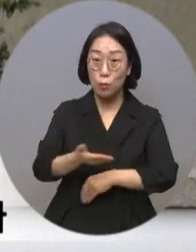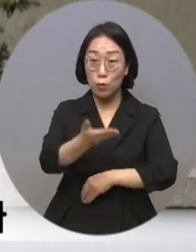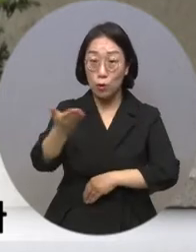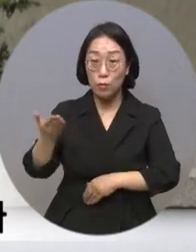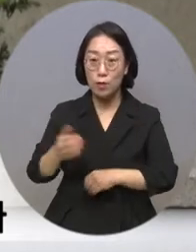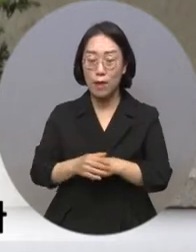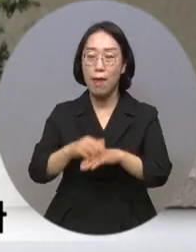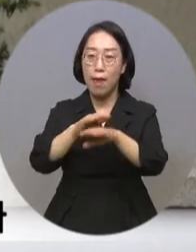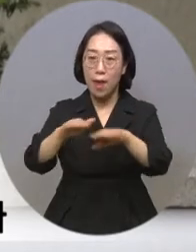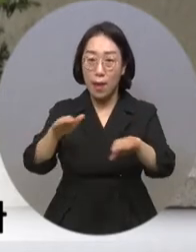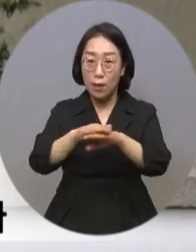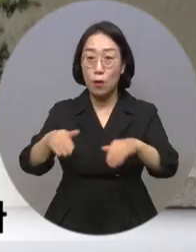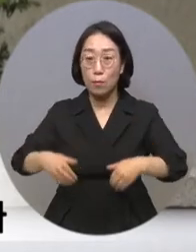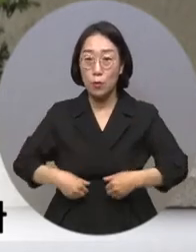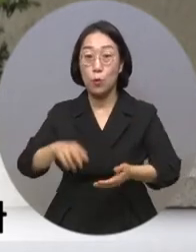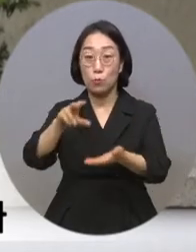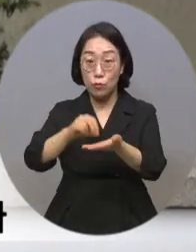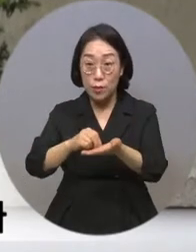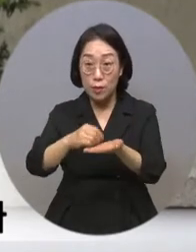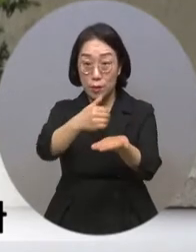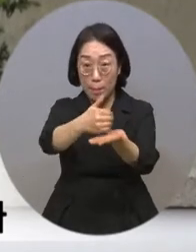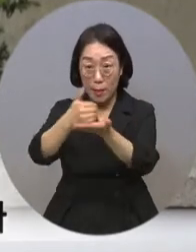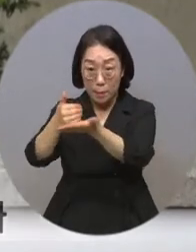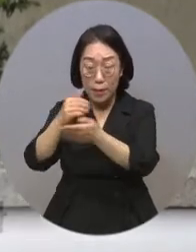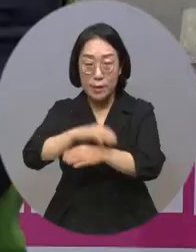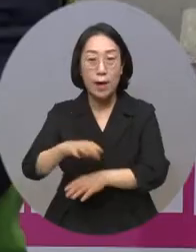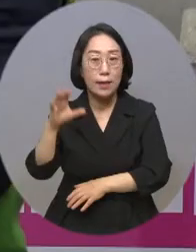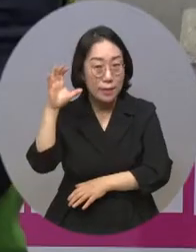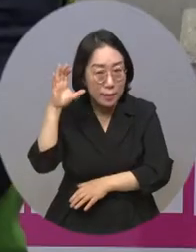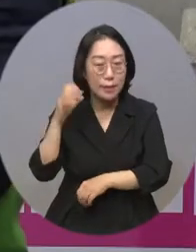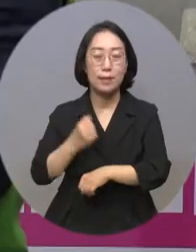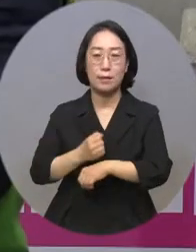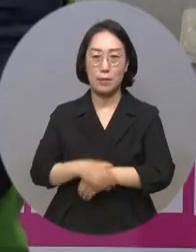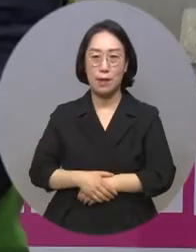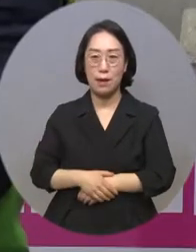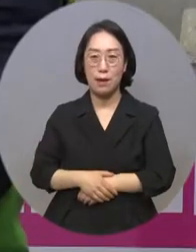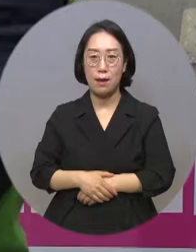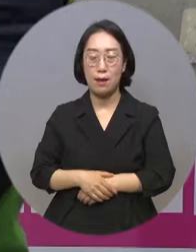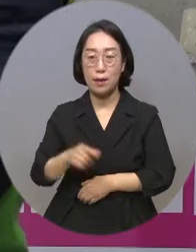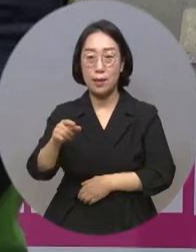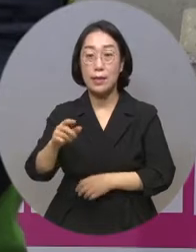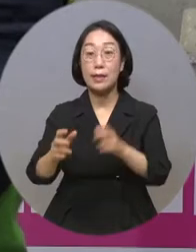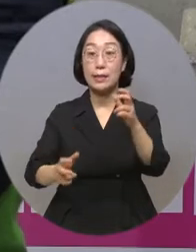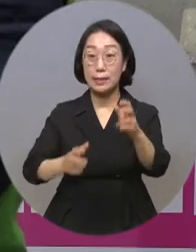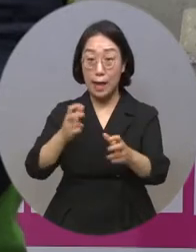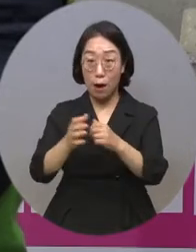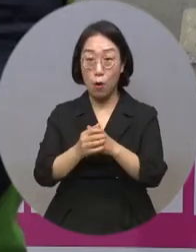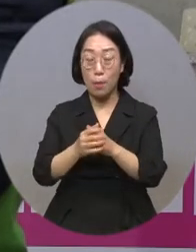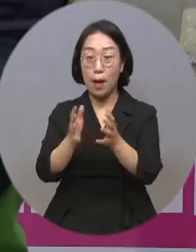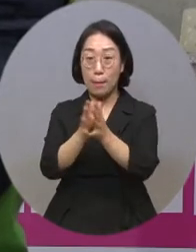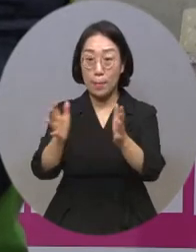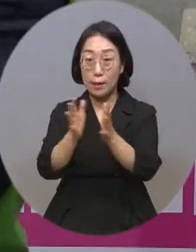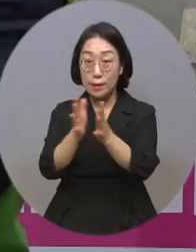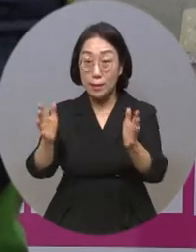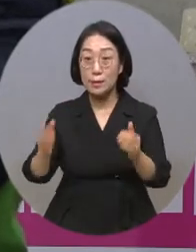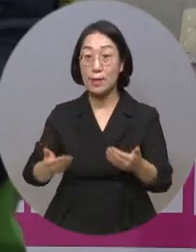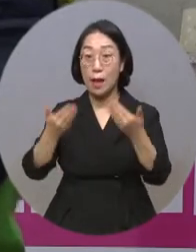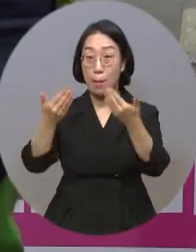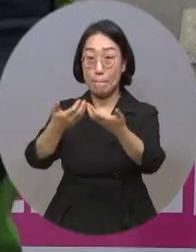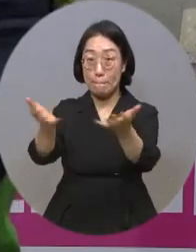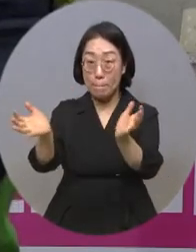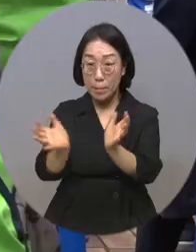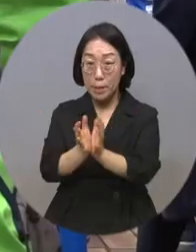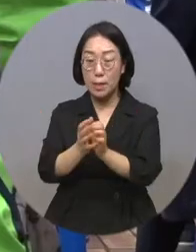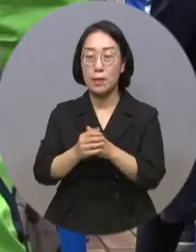현안들 그리고 많은 말씀들 경청하도록 하겠습니다. 마을 공동체 사업의 일환인 아파트 봉사단은